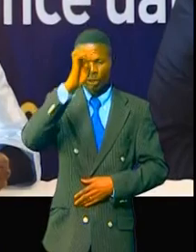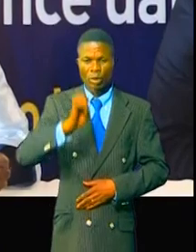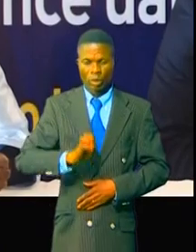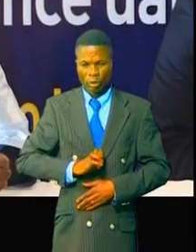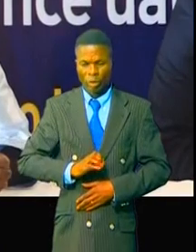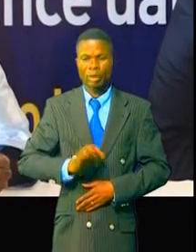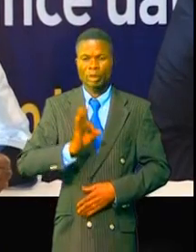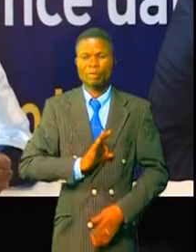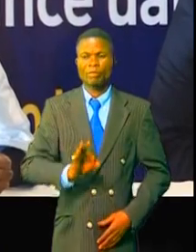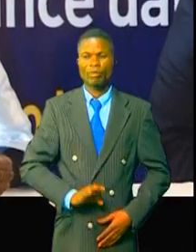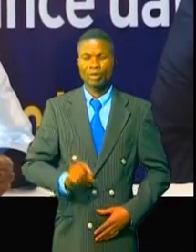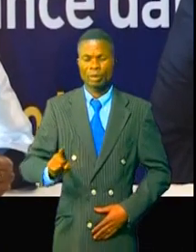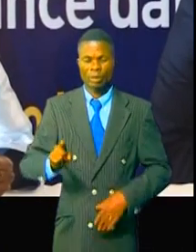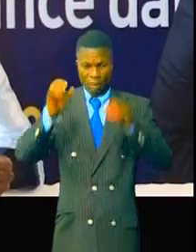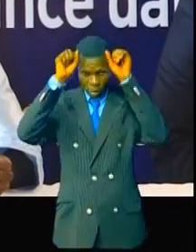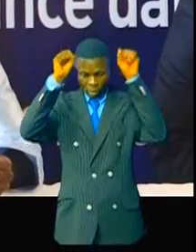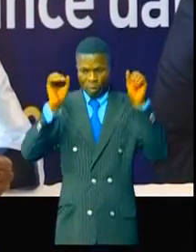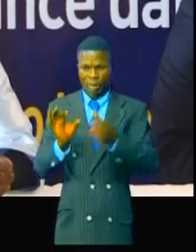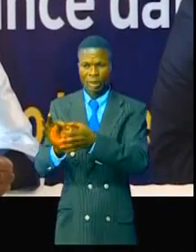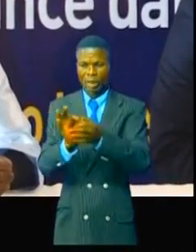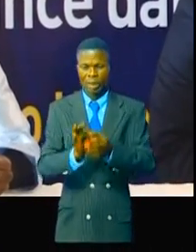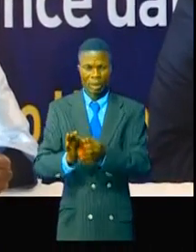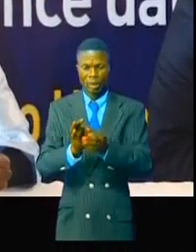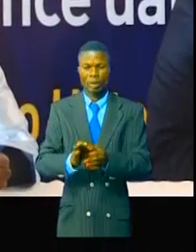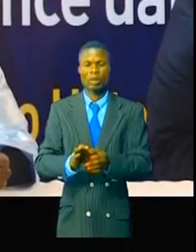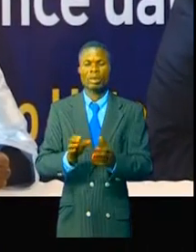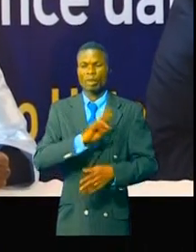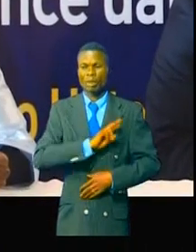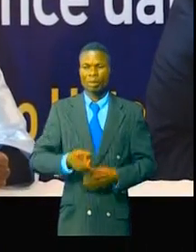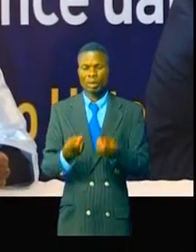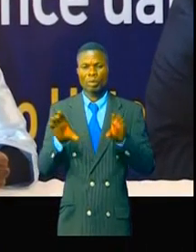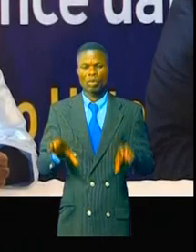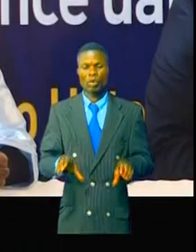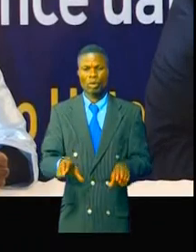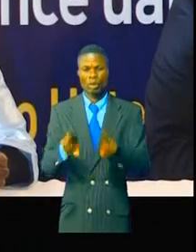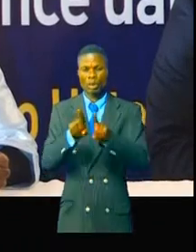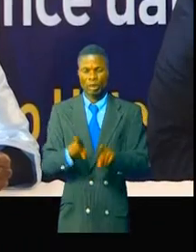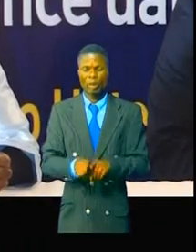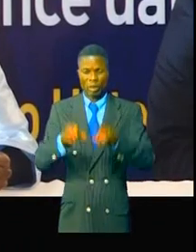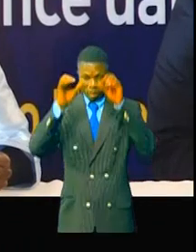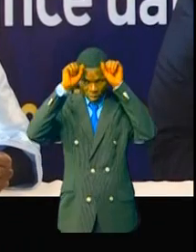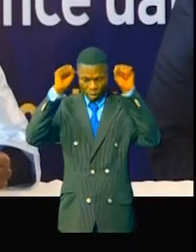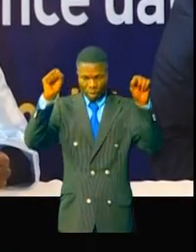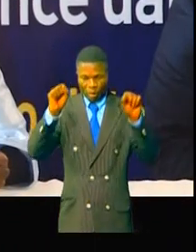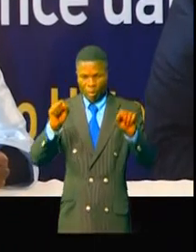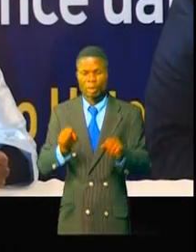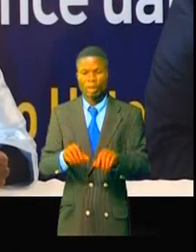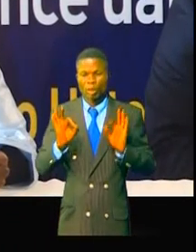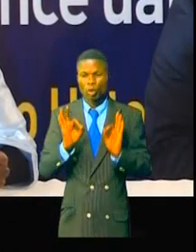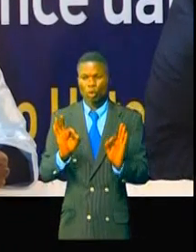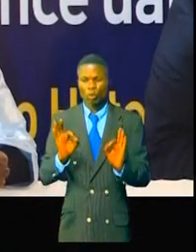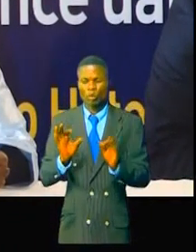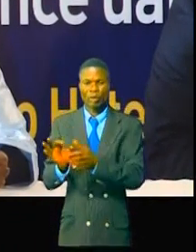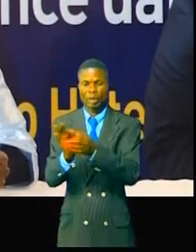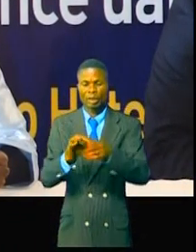félix antoine qui c'est kelly qu'ils ont beau président de la république démocratique du congo président en exercice de l'union